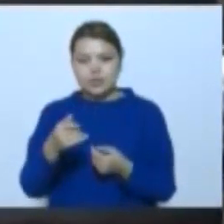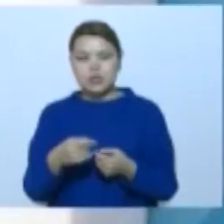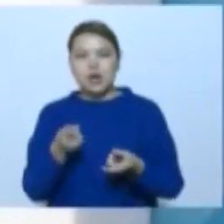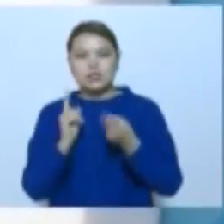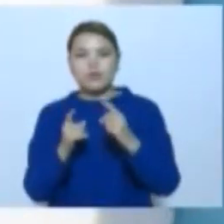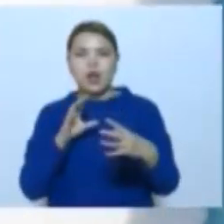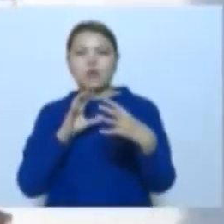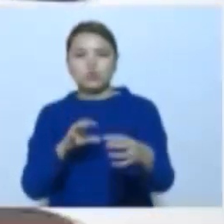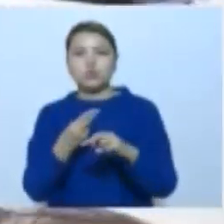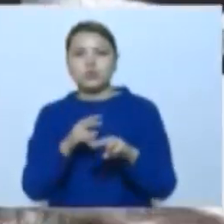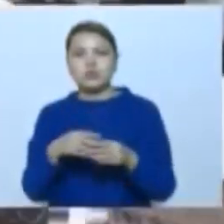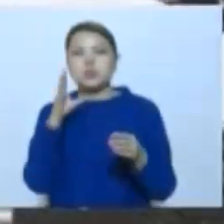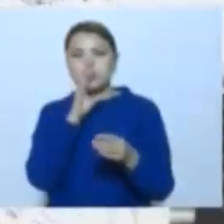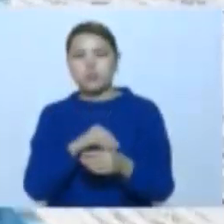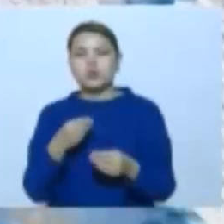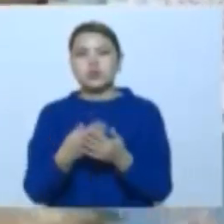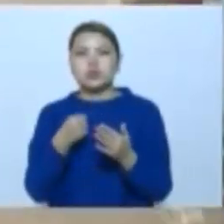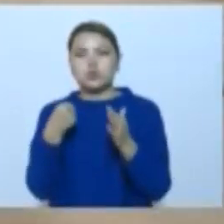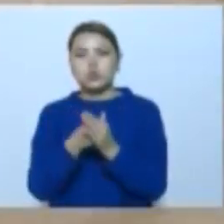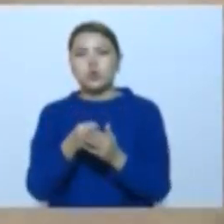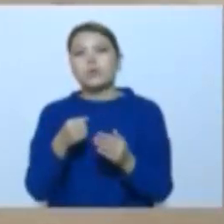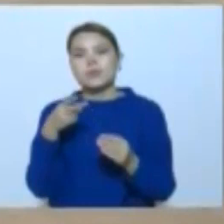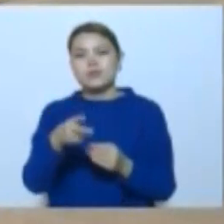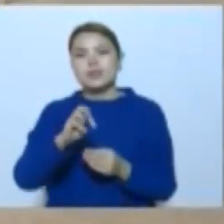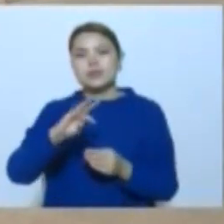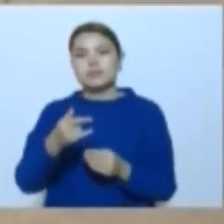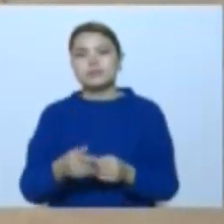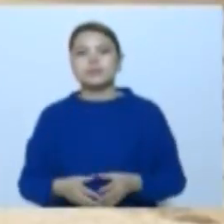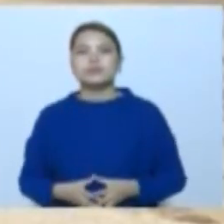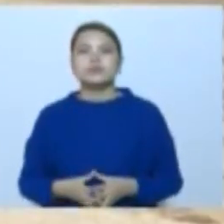современном автобусе можно добраться до места назначения за